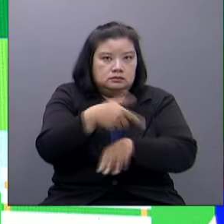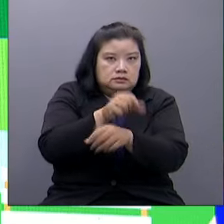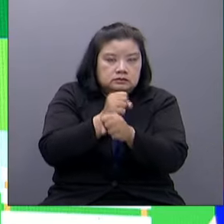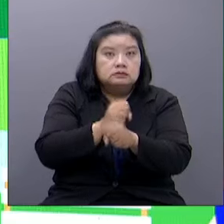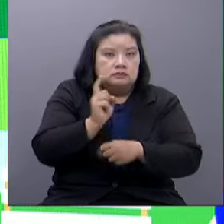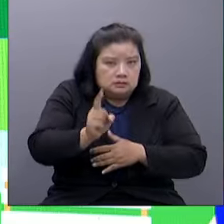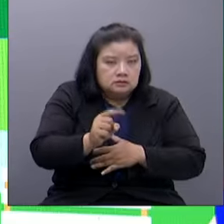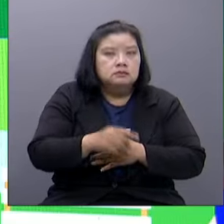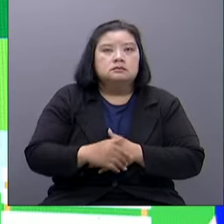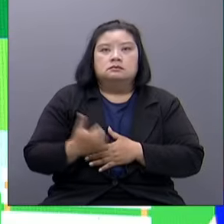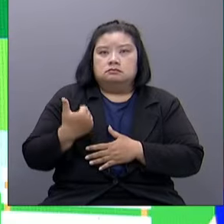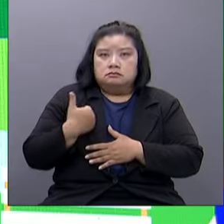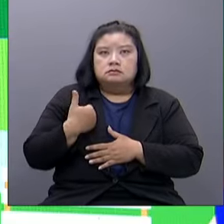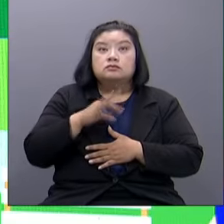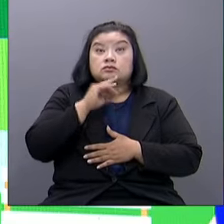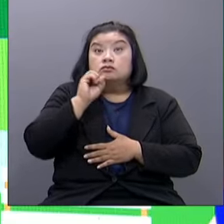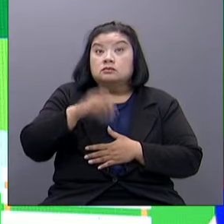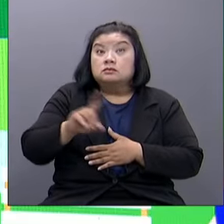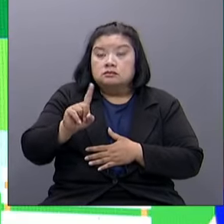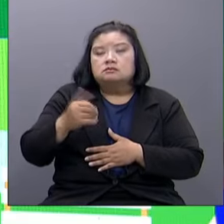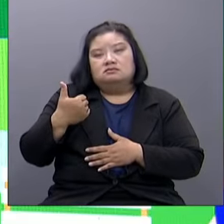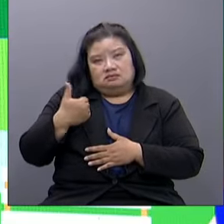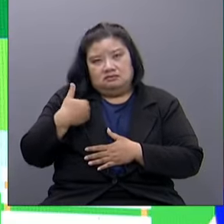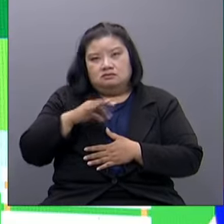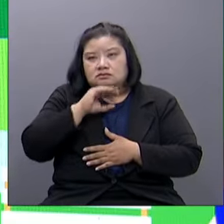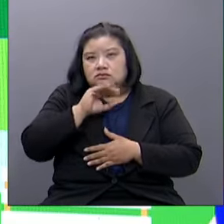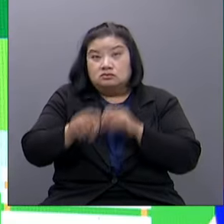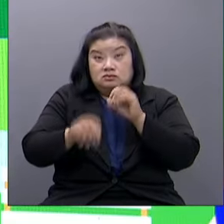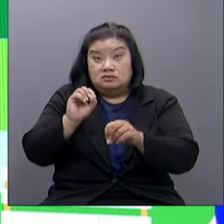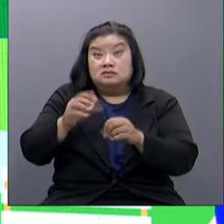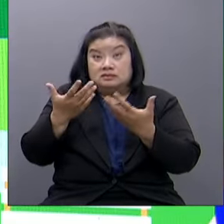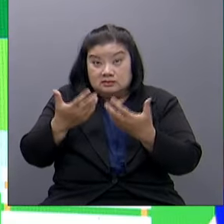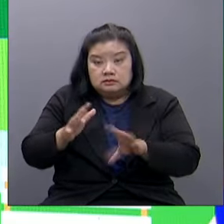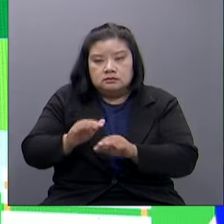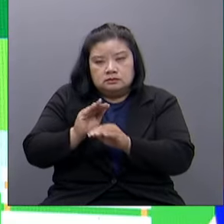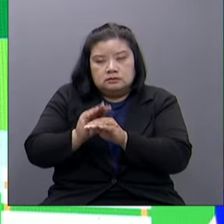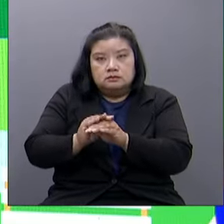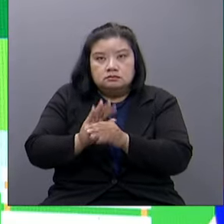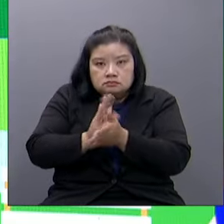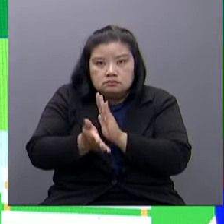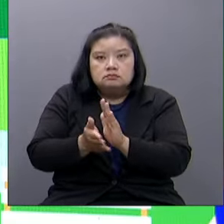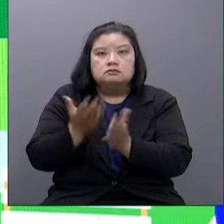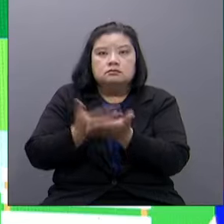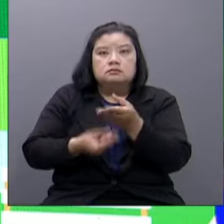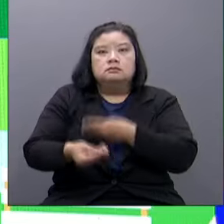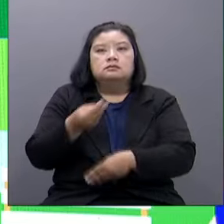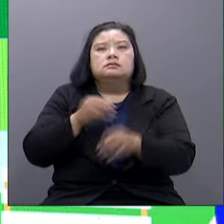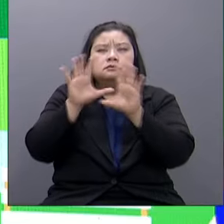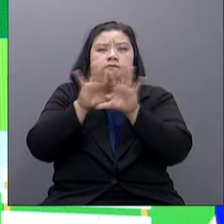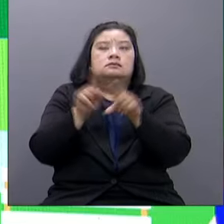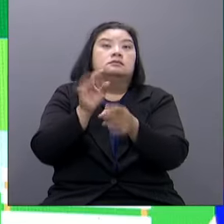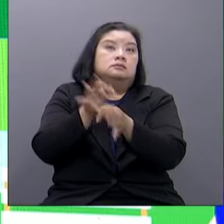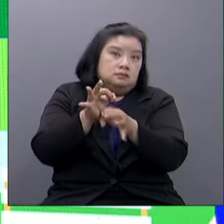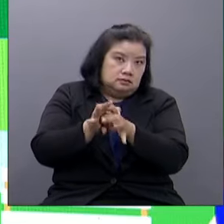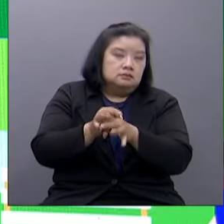ม่แพ้กันก็คือการจัดตั้งธนาคารขยะและซาเล้งเดลิเวอรี่ไปรับขยะถึงหน้าบ้านถึงชุมชนหรือว่